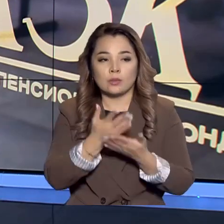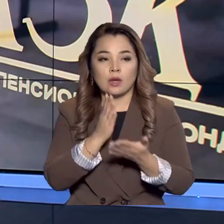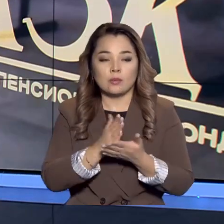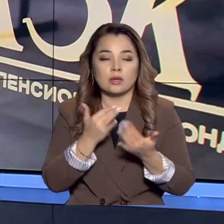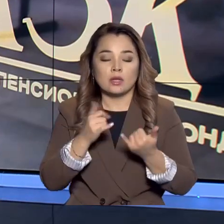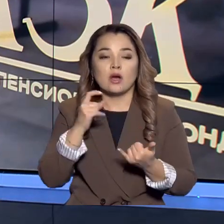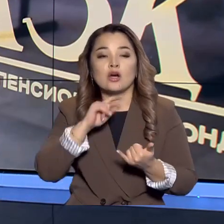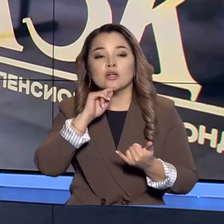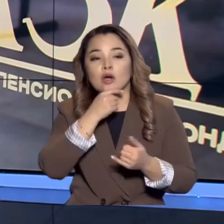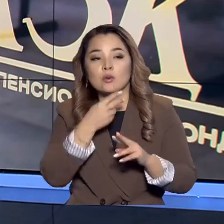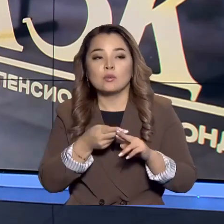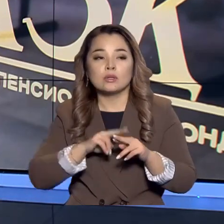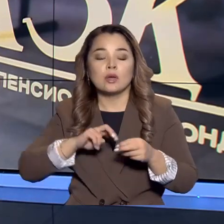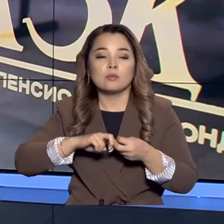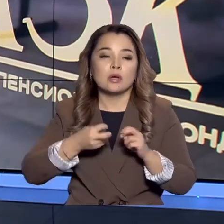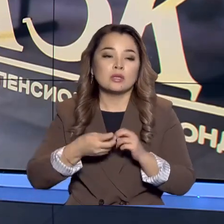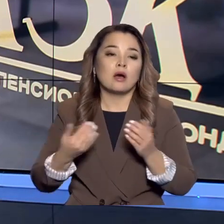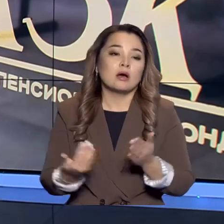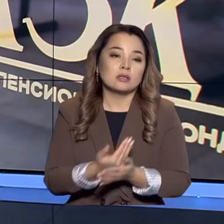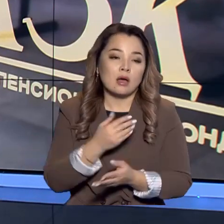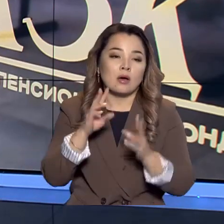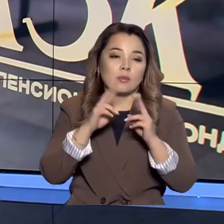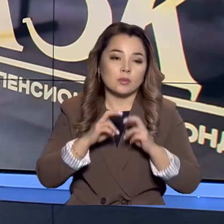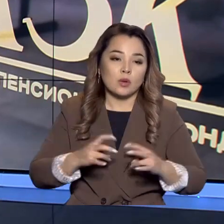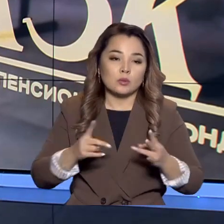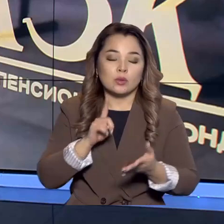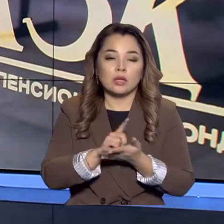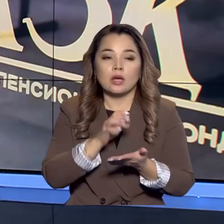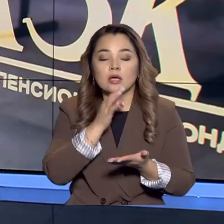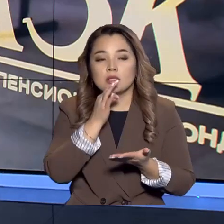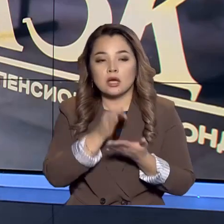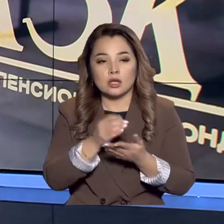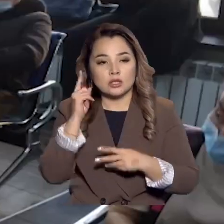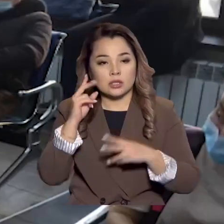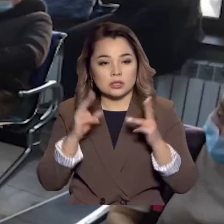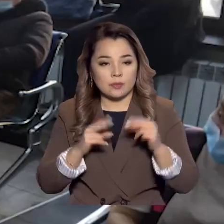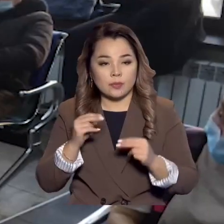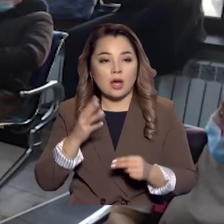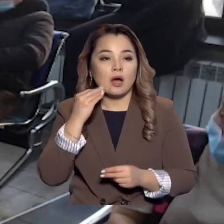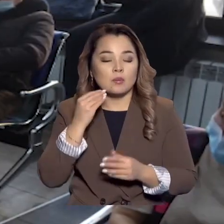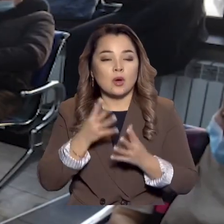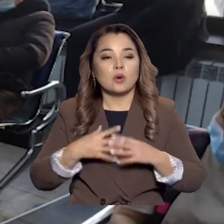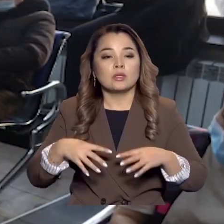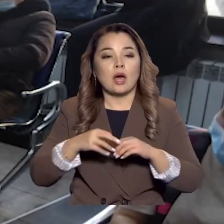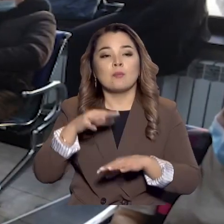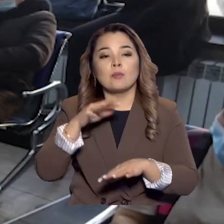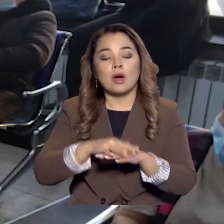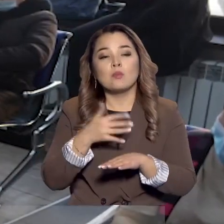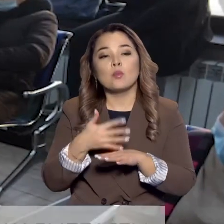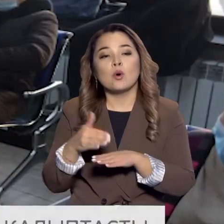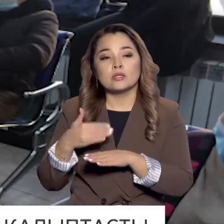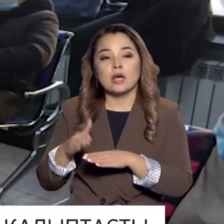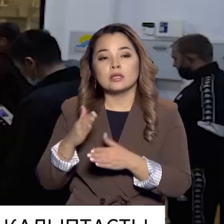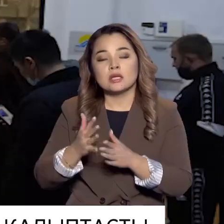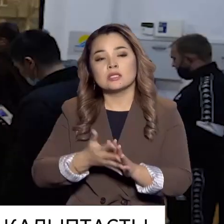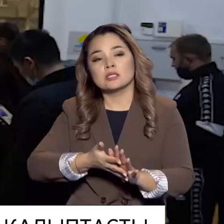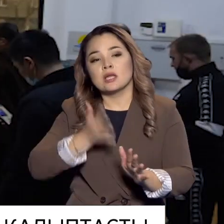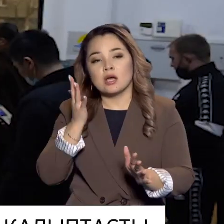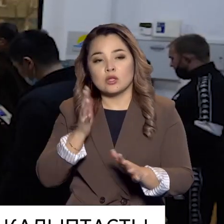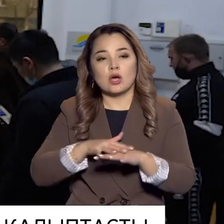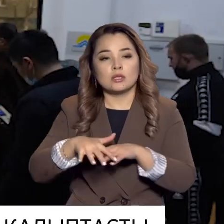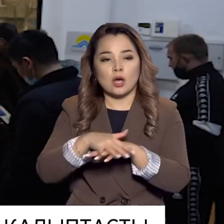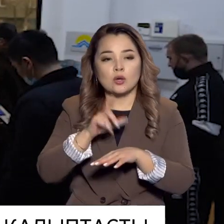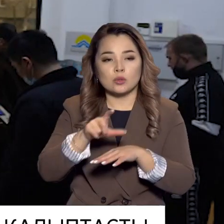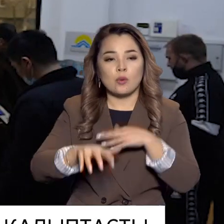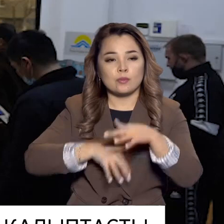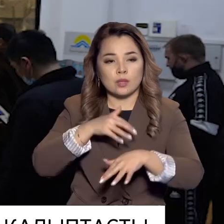Сондықтан экономистер бұл мәселені қайта қарау керек деп есептейді. Алматыдағы отбасы банк бөлімшелерінде ұзын сонар кезек. Банк қызметкерлері